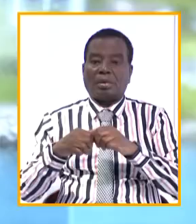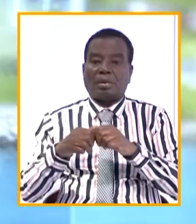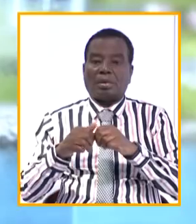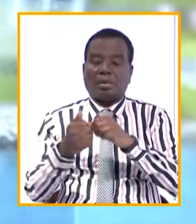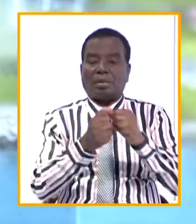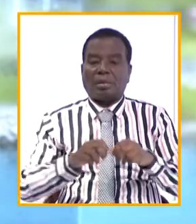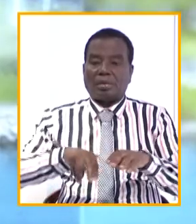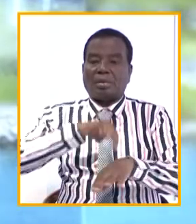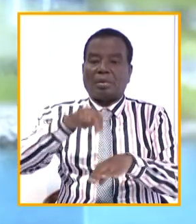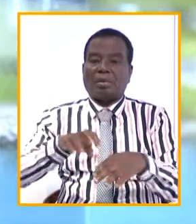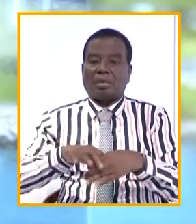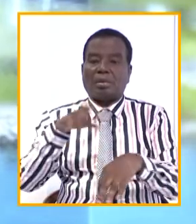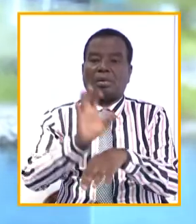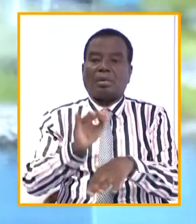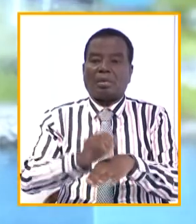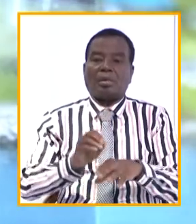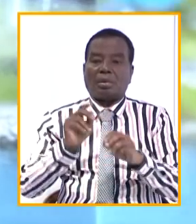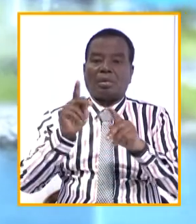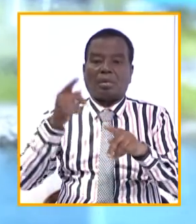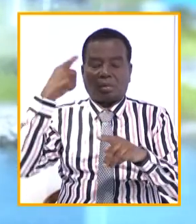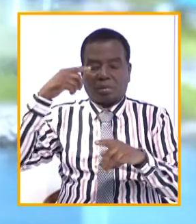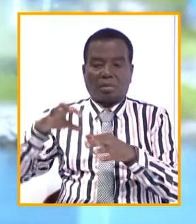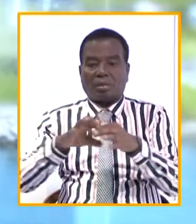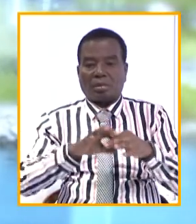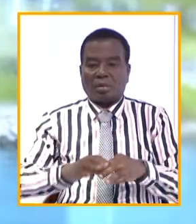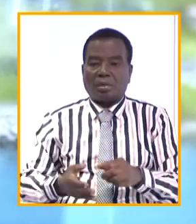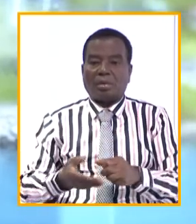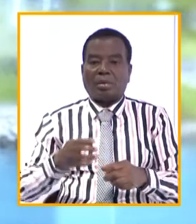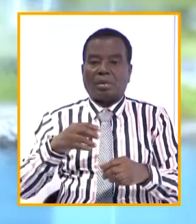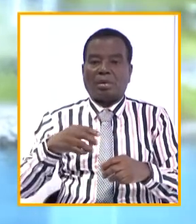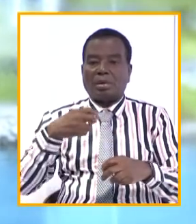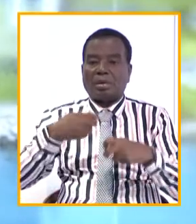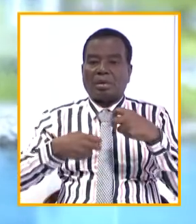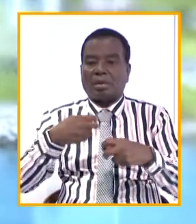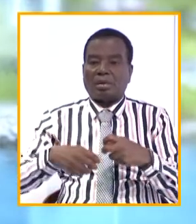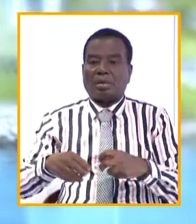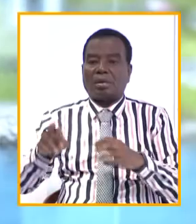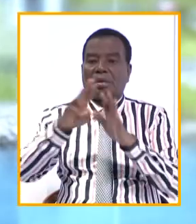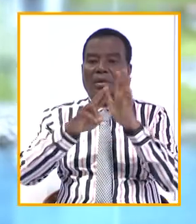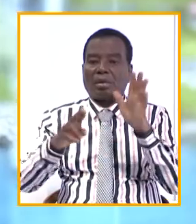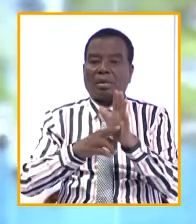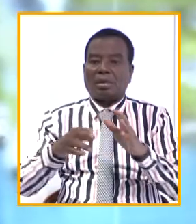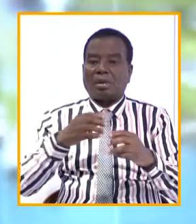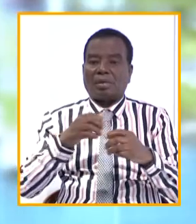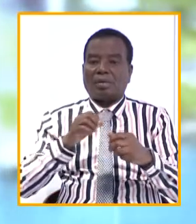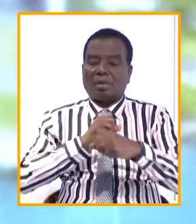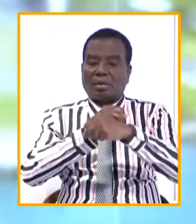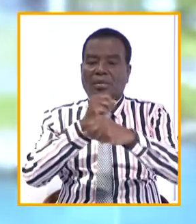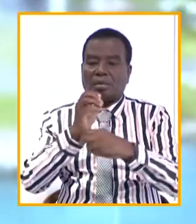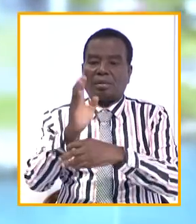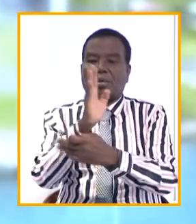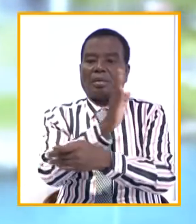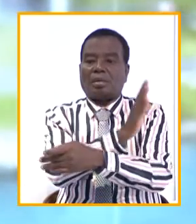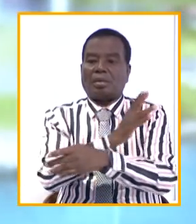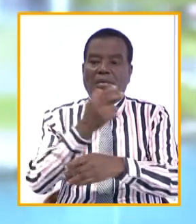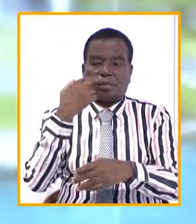Les opportunités qu'offre cette coopération pour les jeunes et des questions en rapport avec la protection de la forêt ont été abordées au cours de ces